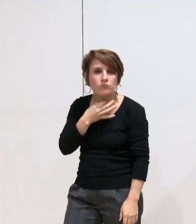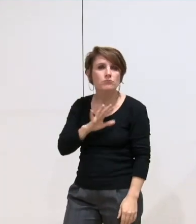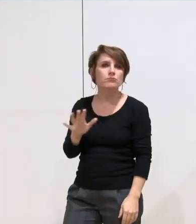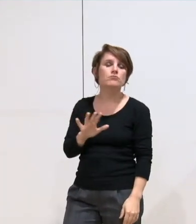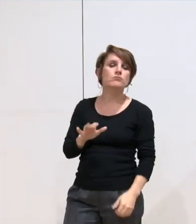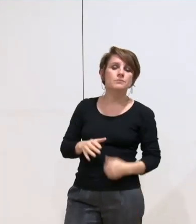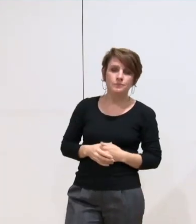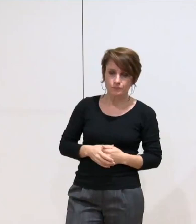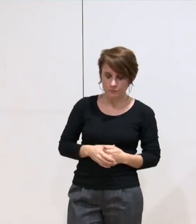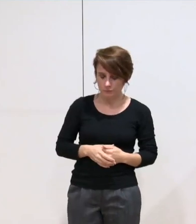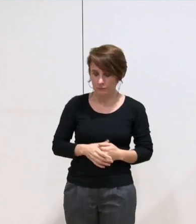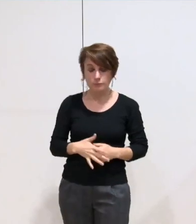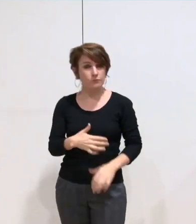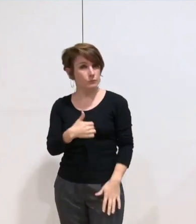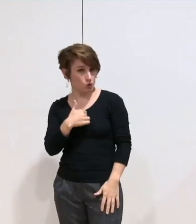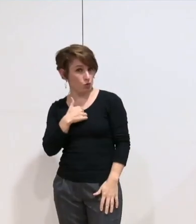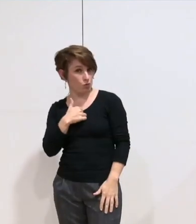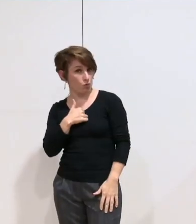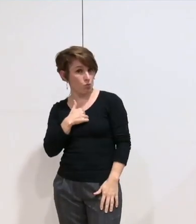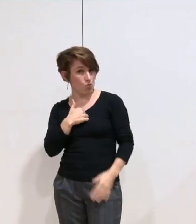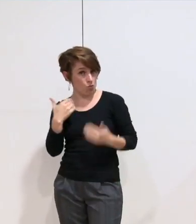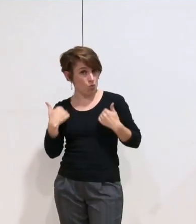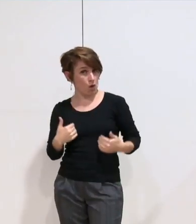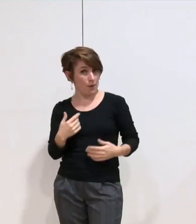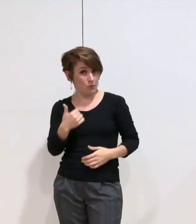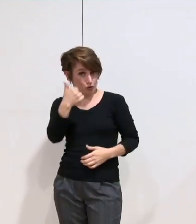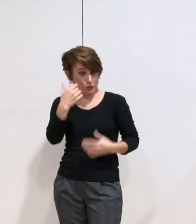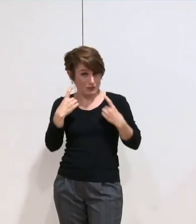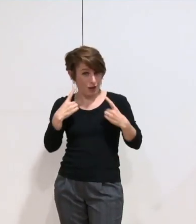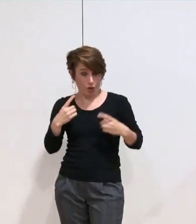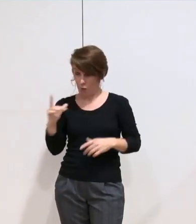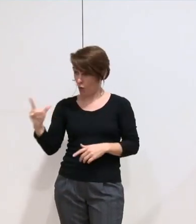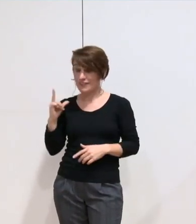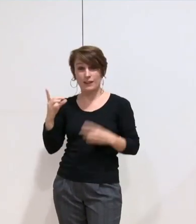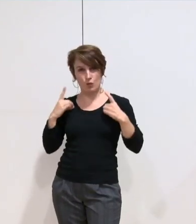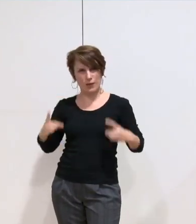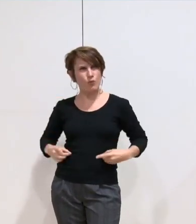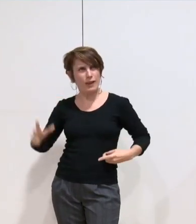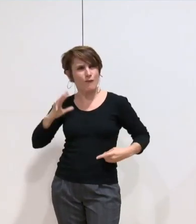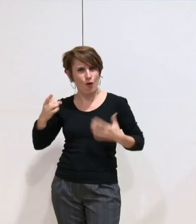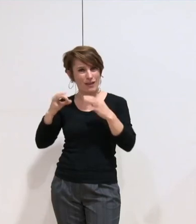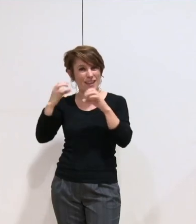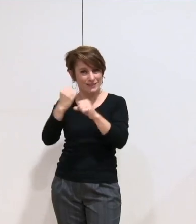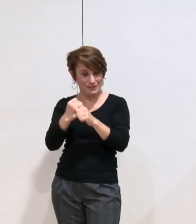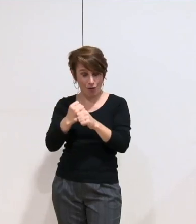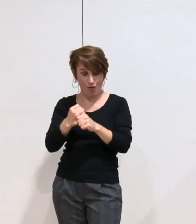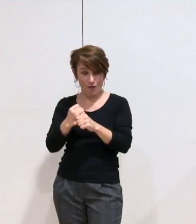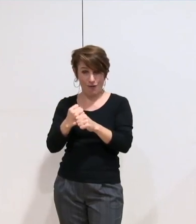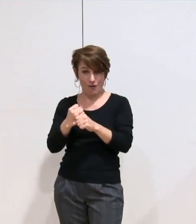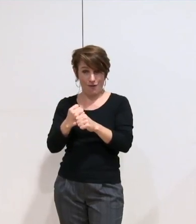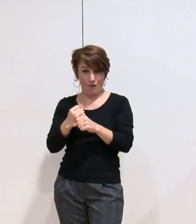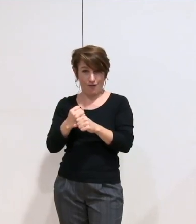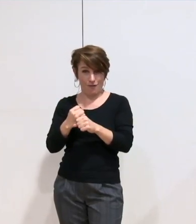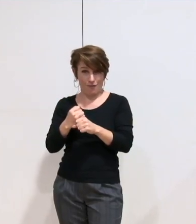J'avais moi-même donc été un des deux députés qui avions converti il y a un peu plus de 10 ans l'Assemblée